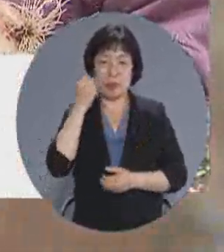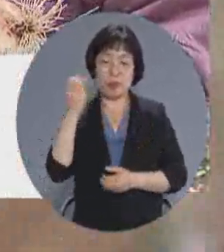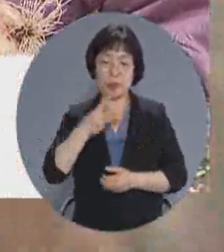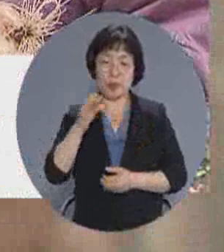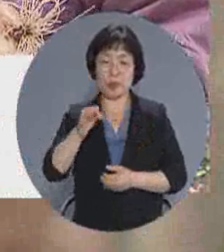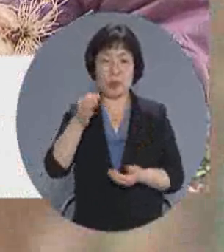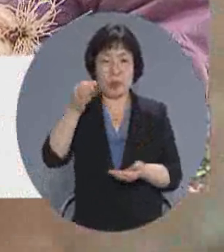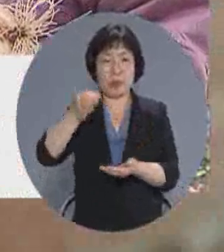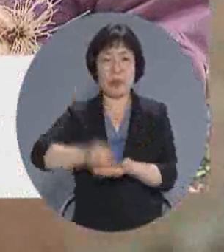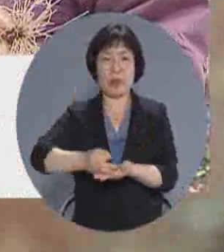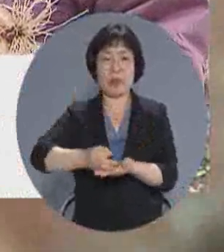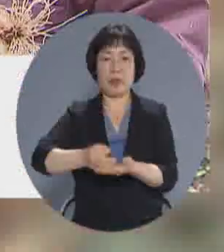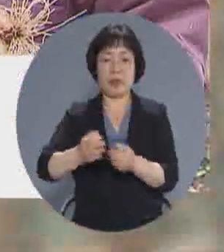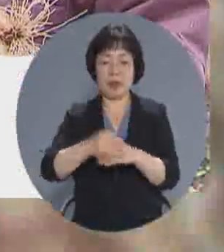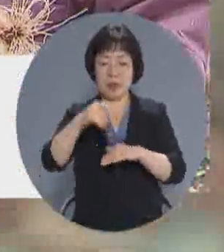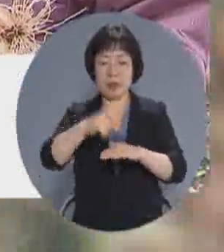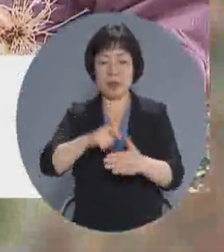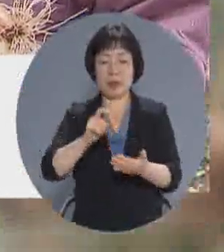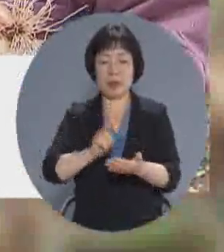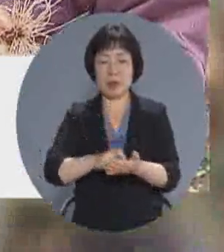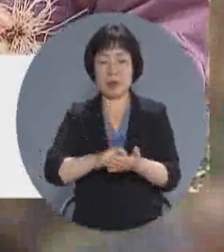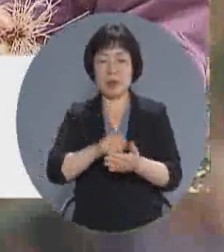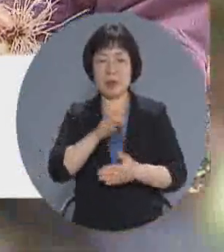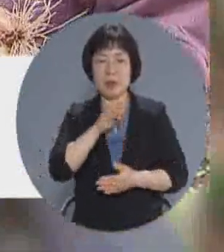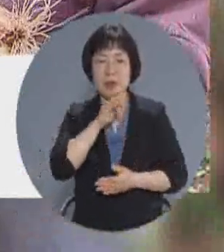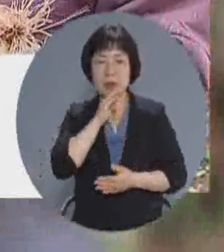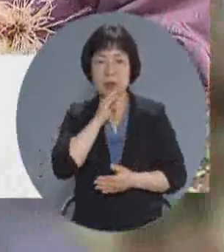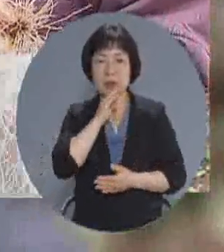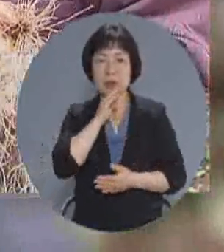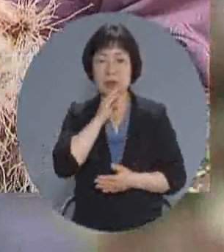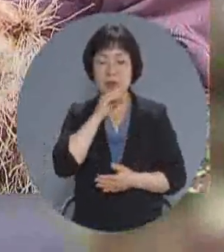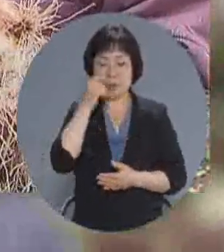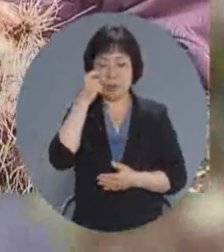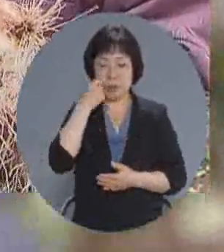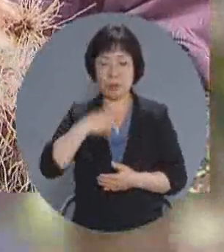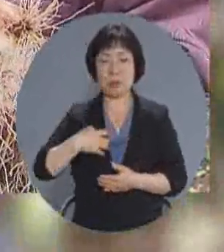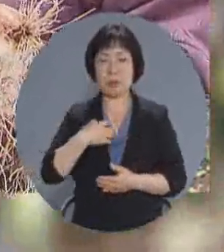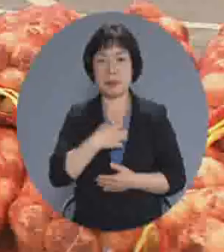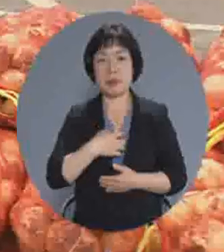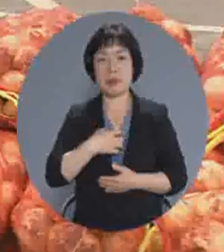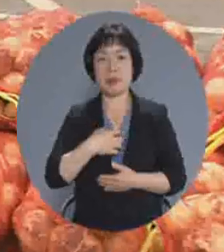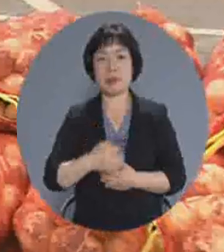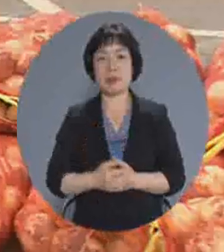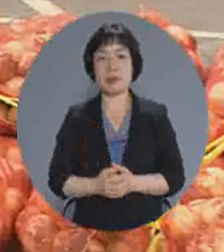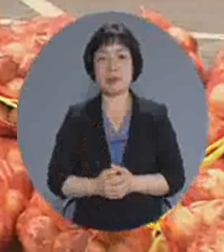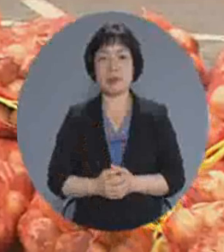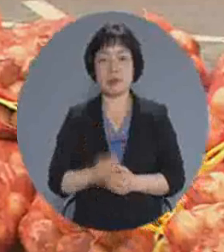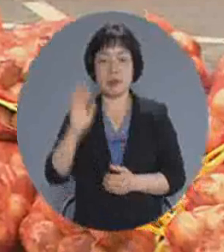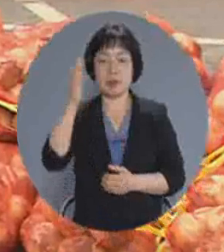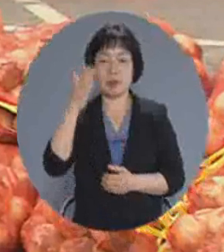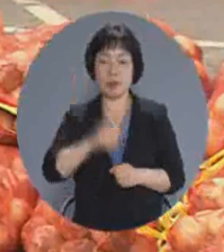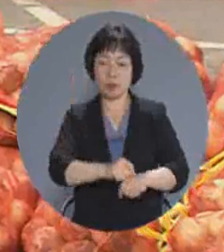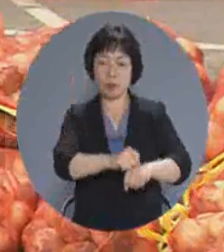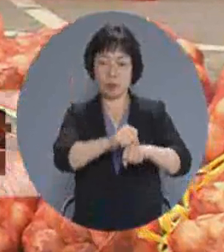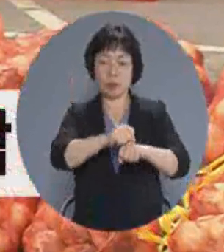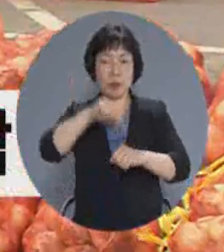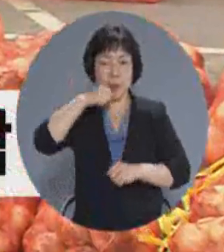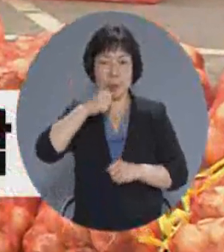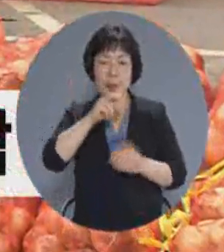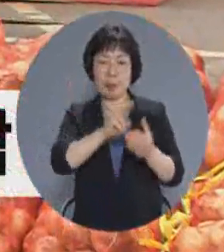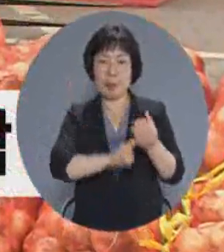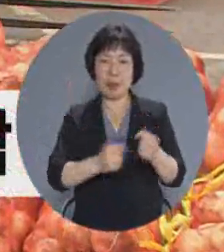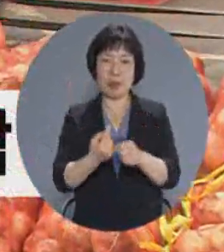안 나오고 그래서 마음이 정말로 아픕니다. 최근 저장 양파